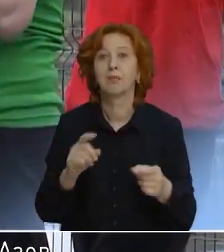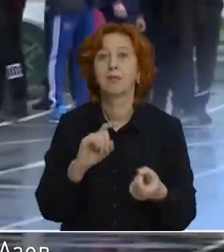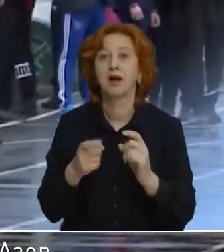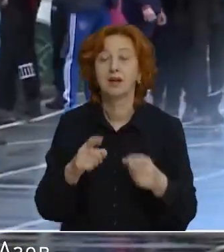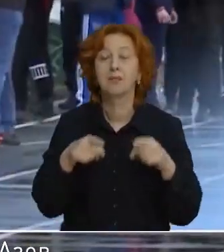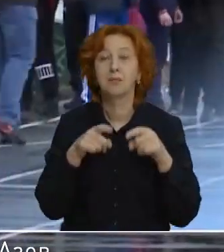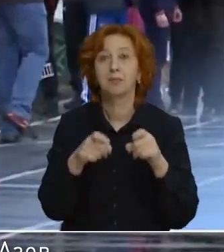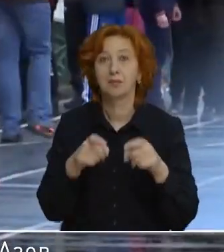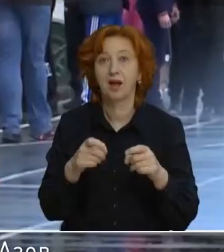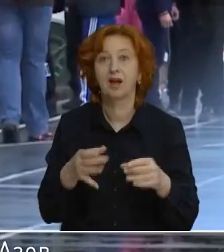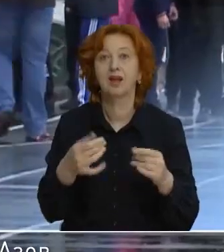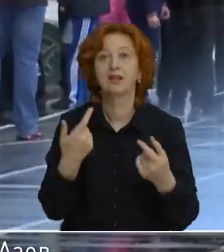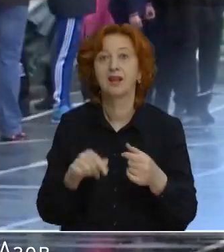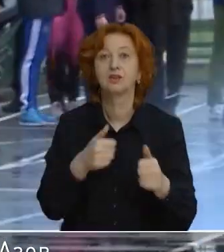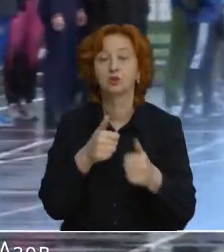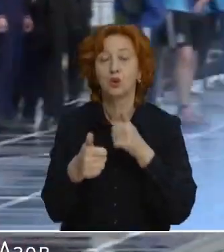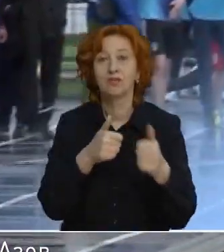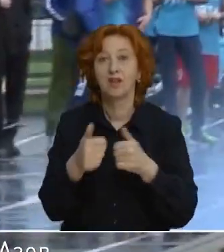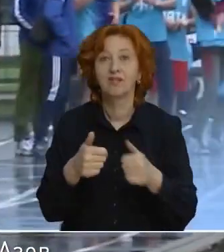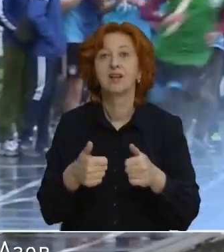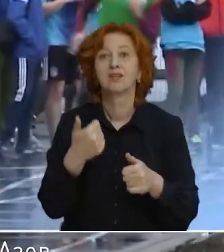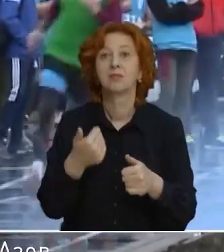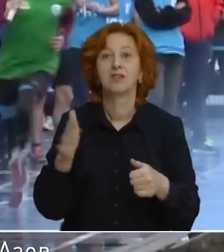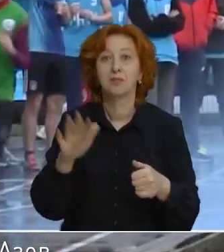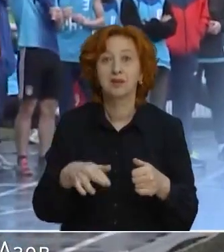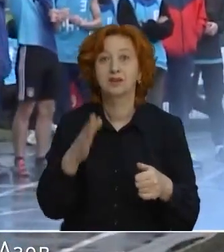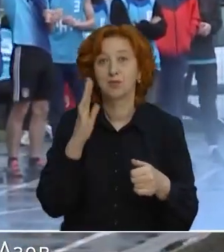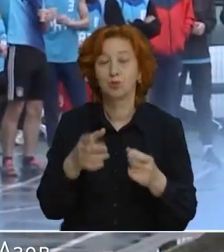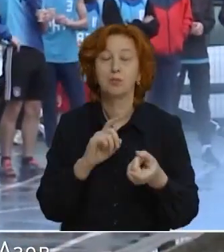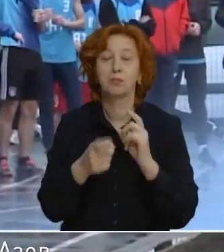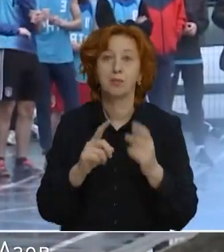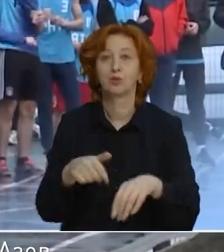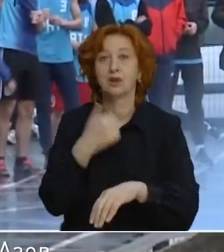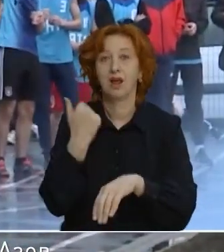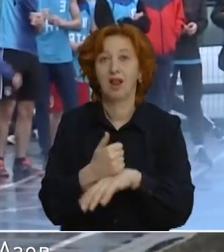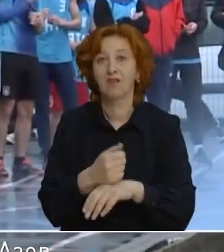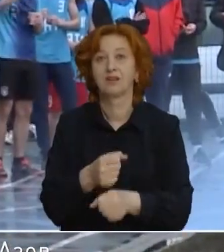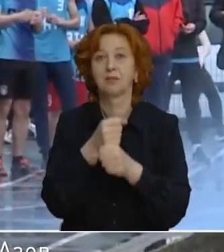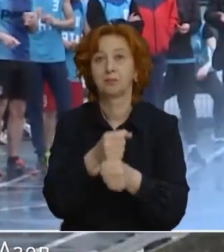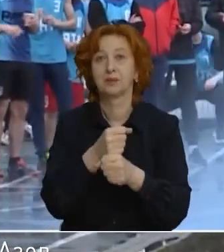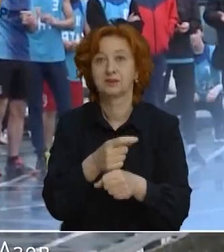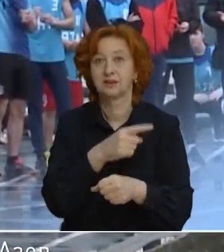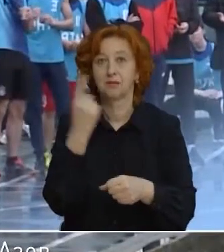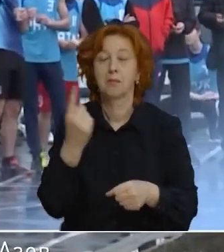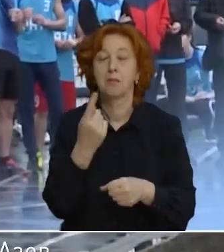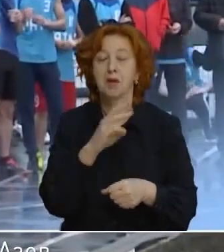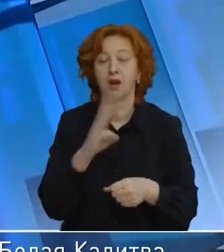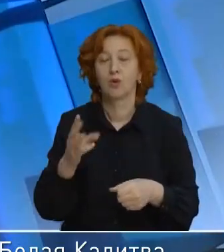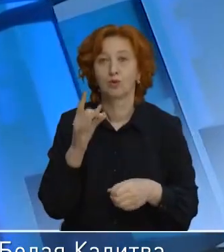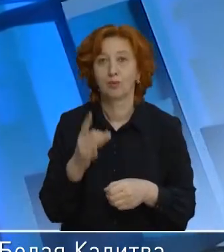и бег. В финальных соревнованиях 1 мая командам предстоит побороться за главный приз – 1 миллион